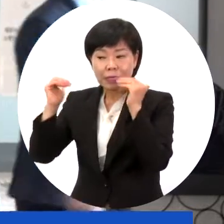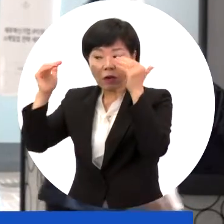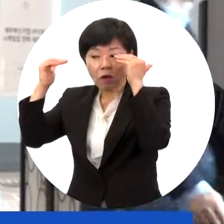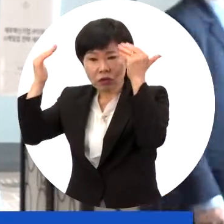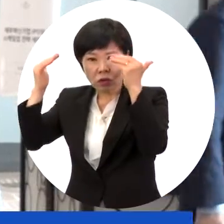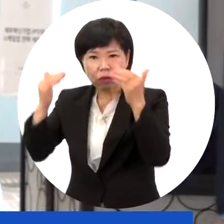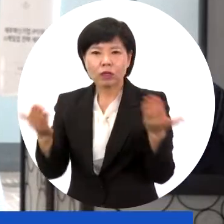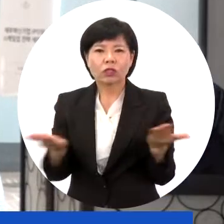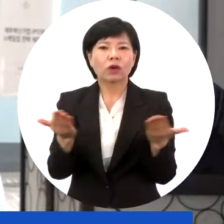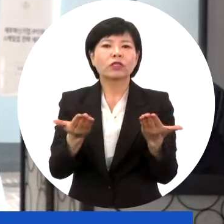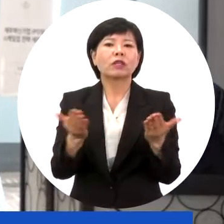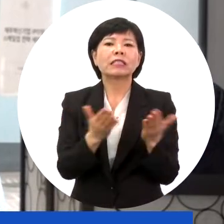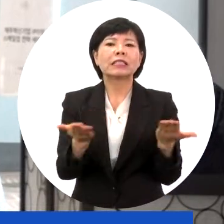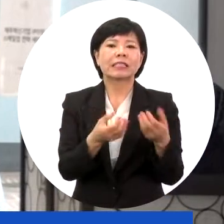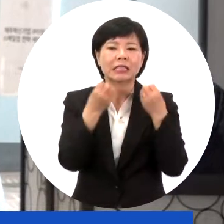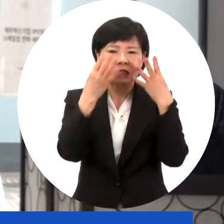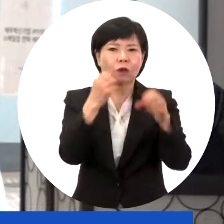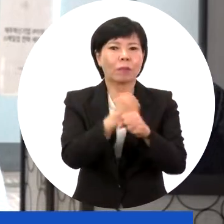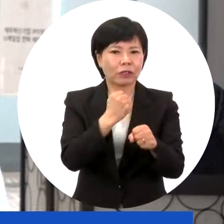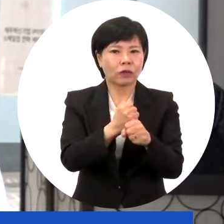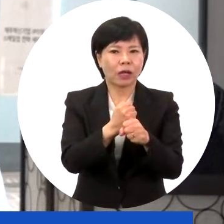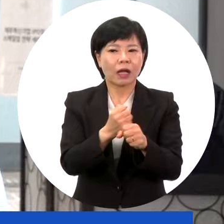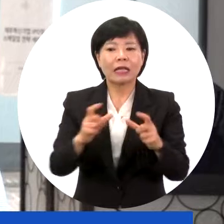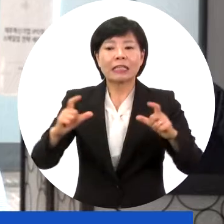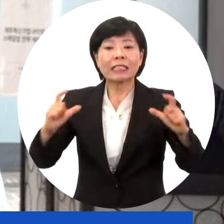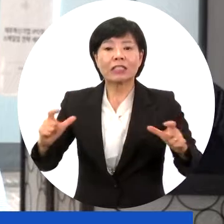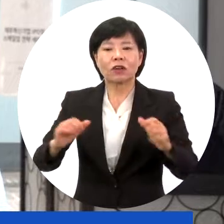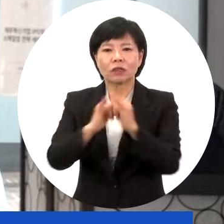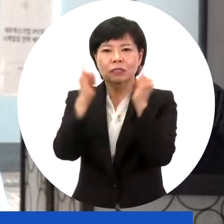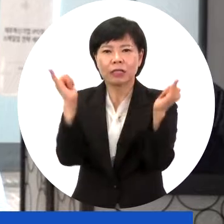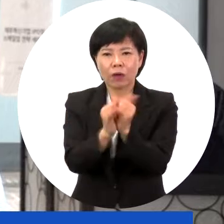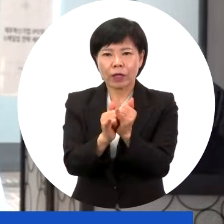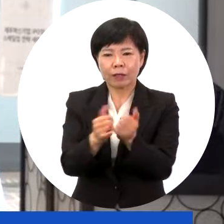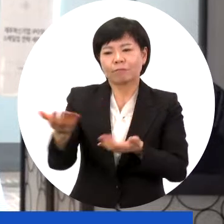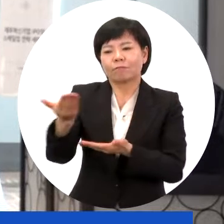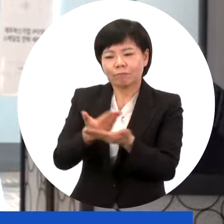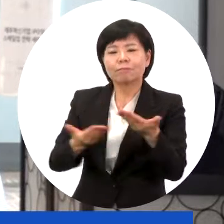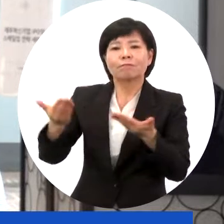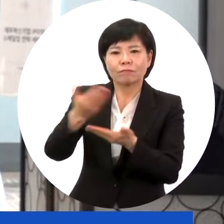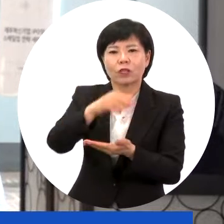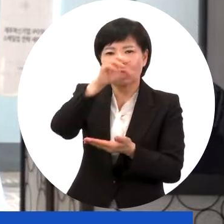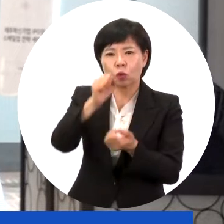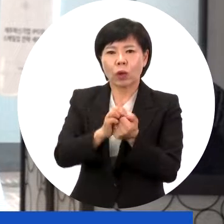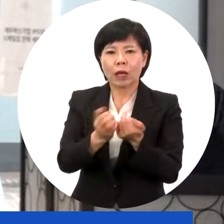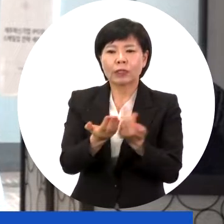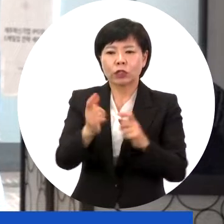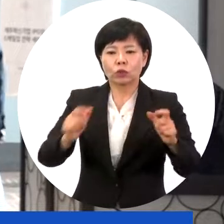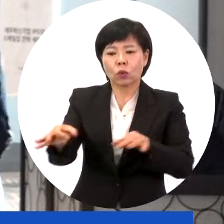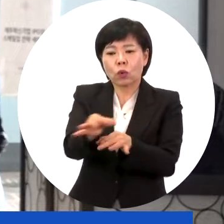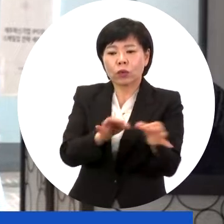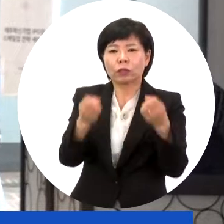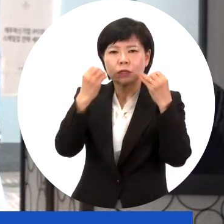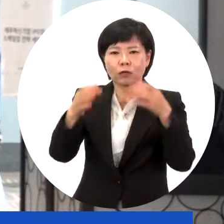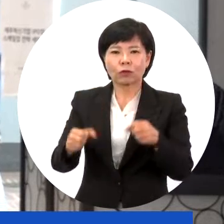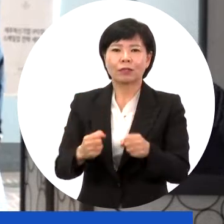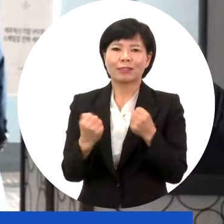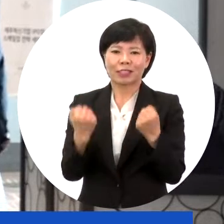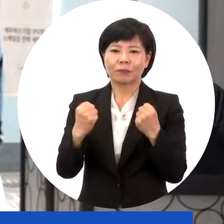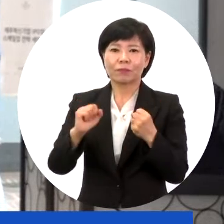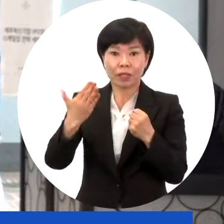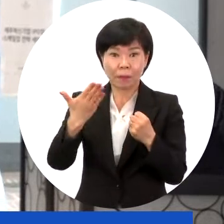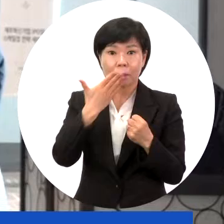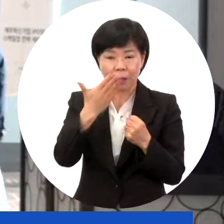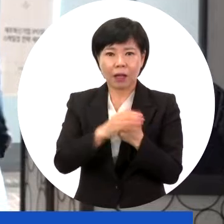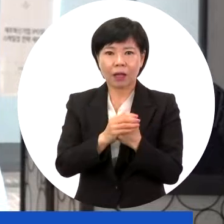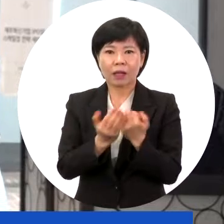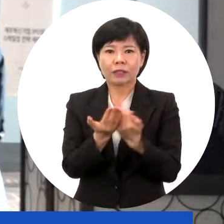위한 일자리 창출과 지방 세수 증가 등 지역사회의 선순환을 이끌어내고 있습니다. 제주 경제에 새로운 활력을 불어넣을 수 있기